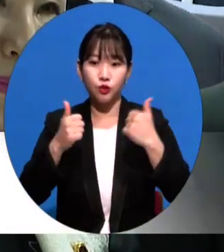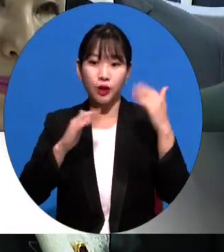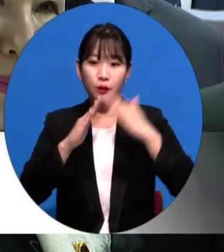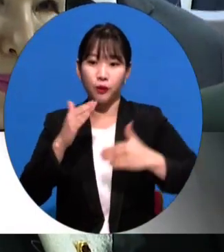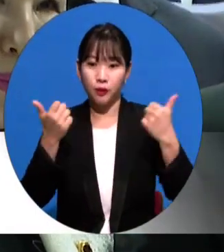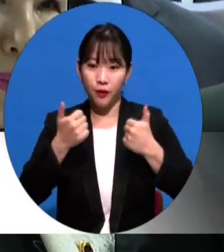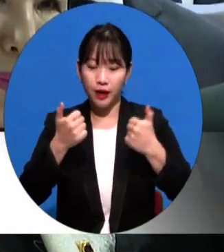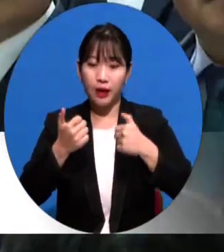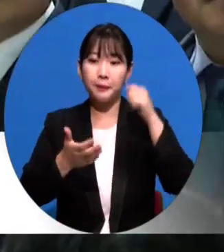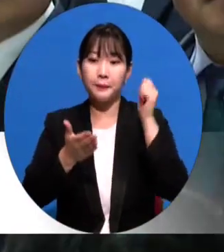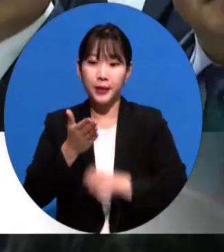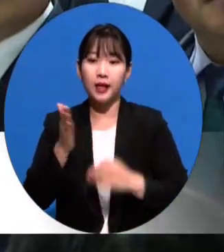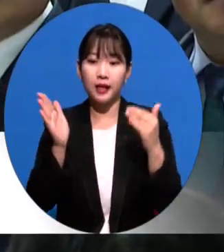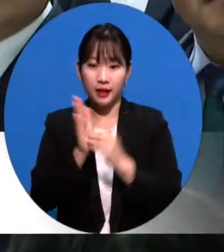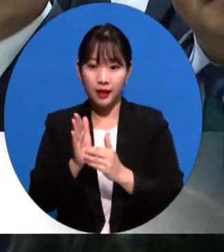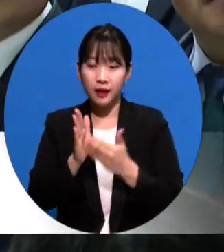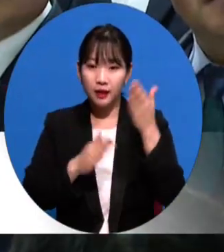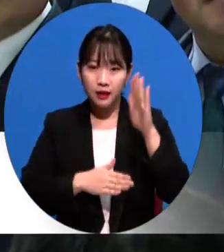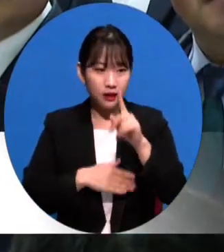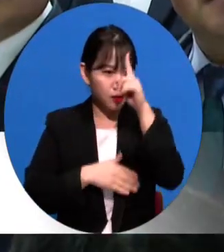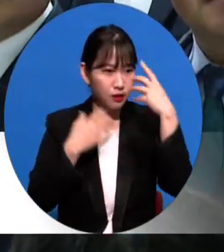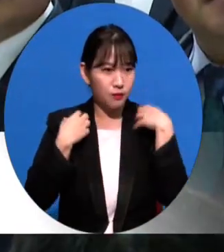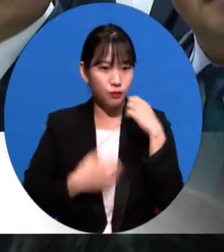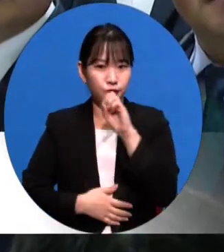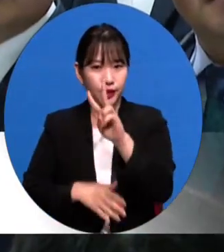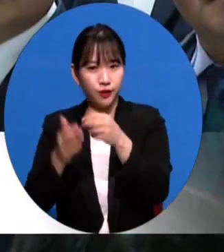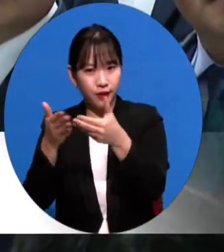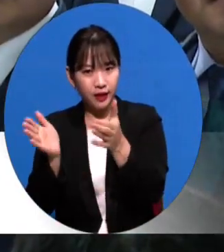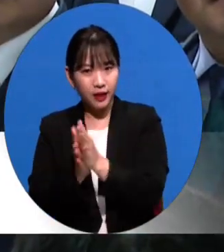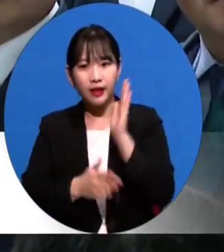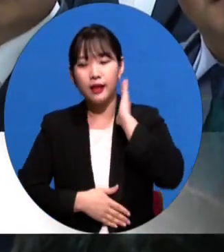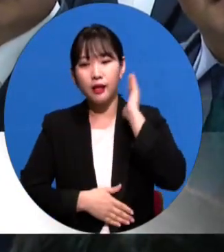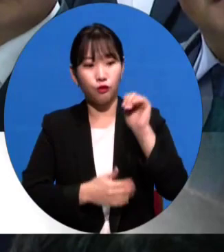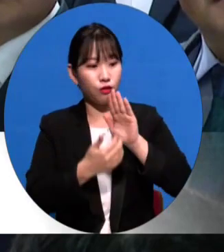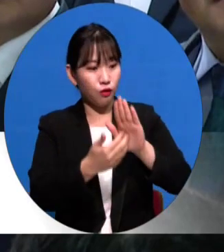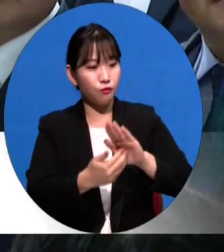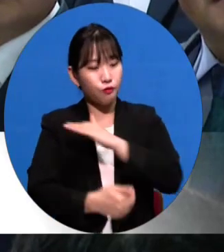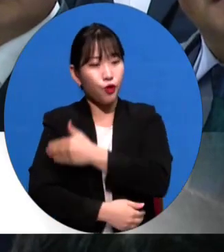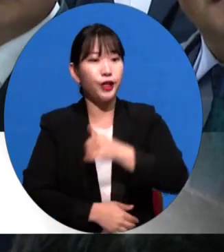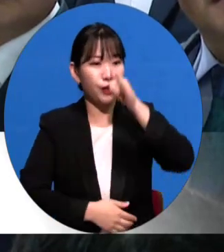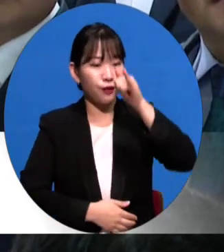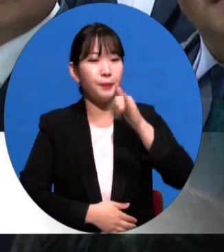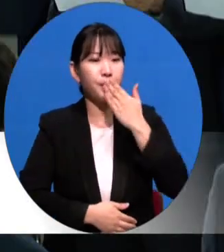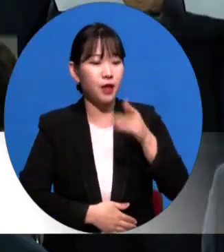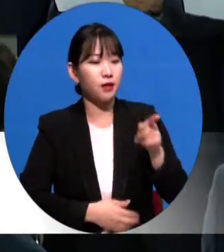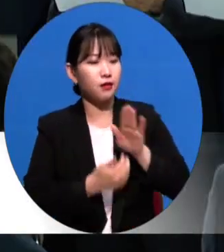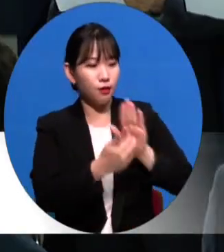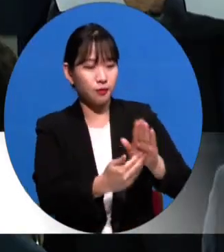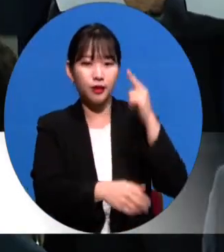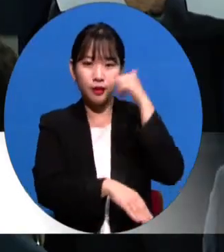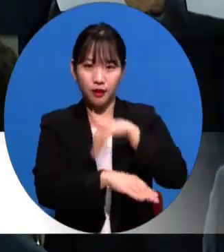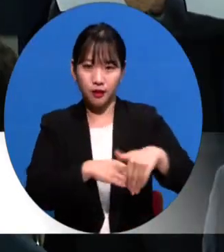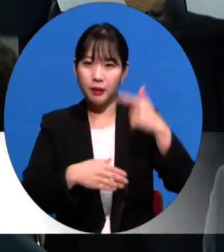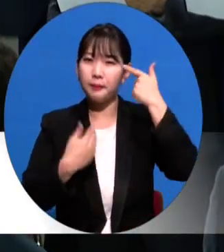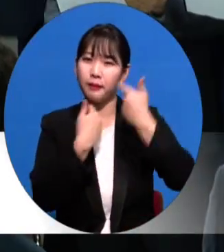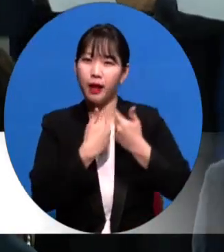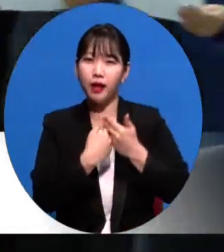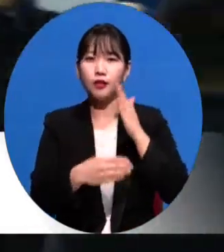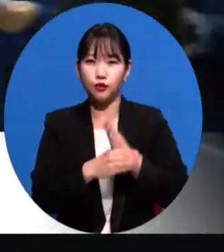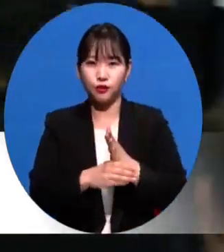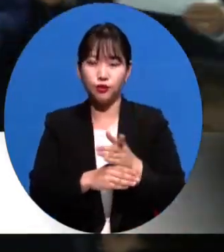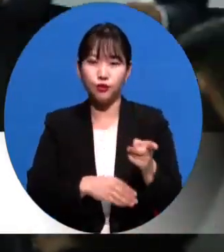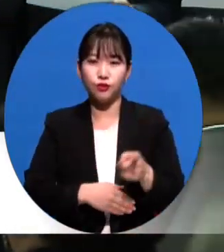본회의 부의가 의결됐지만 정부와 여당은 대통령 거부권 행사를 건의하겠다며 개정안을 반대하고